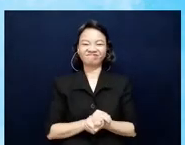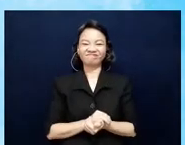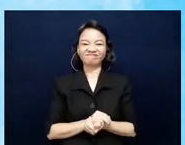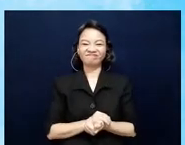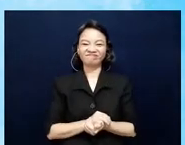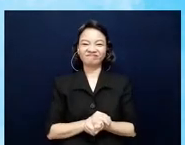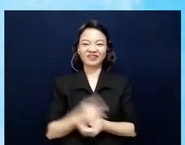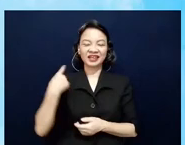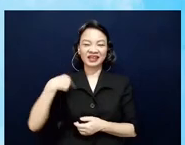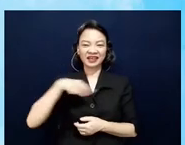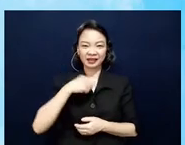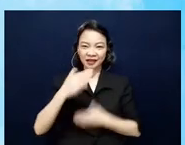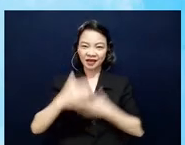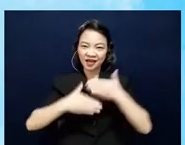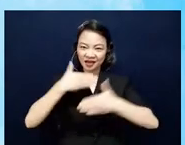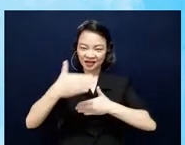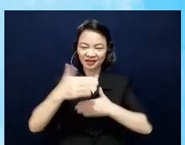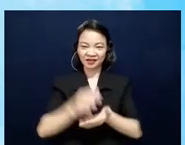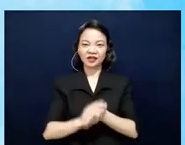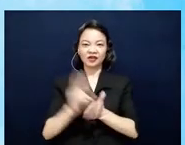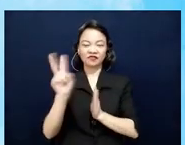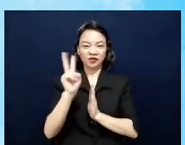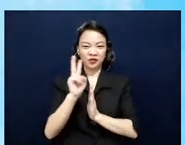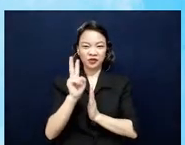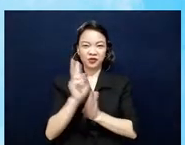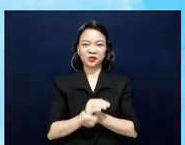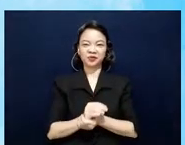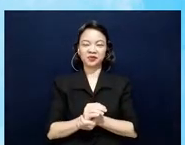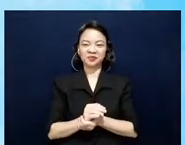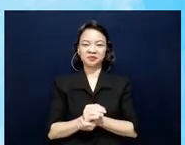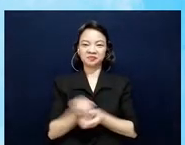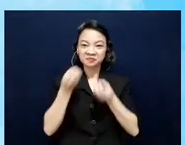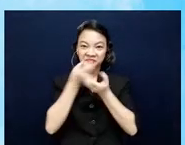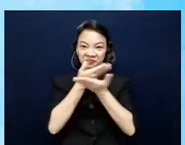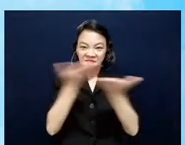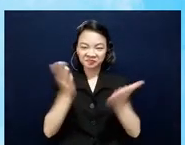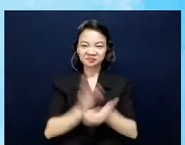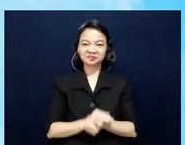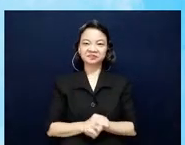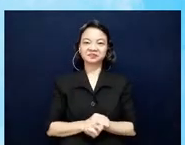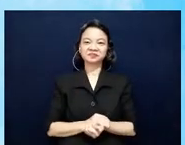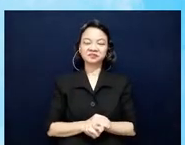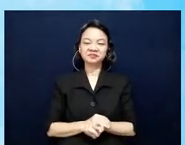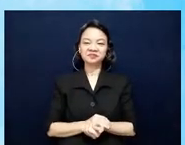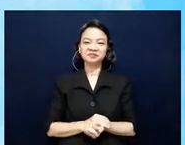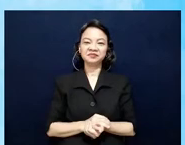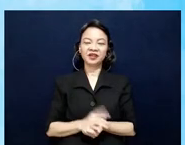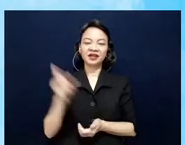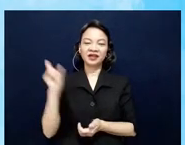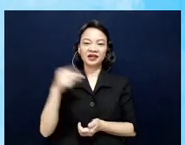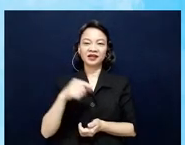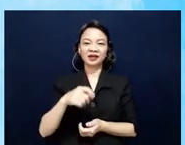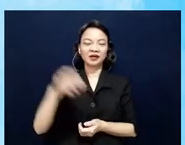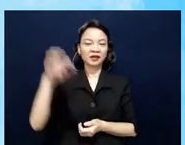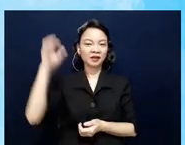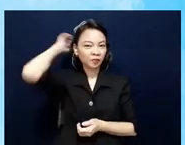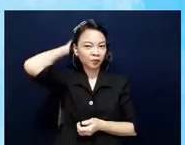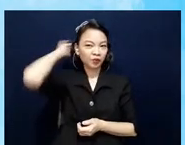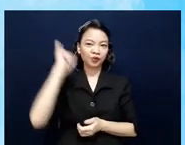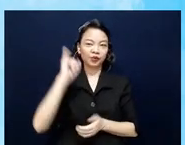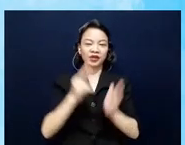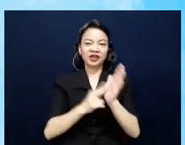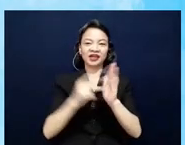melihat video testimoni ini tadi yang sudah disampaikan dan dimention berkali-kali oleh Bu Indri mengenai pendidik sebaya,